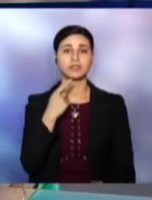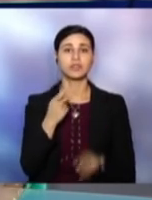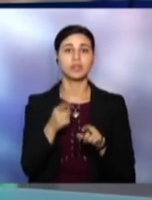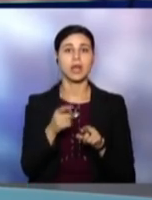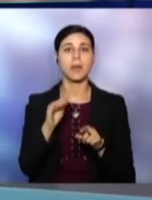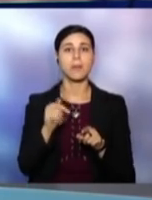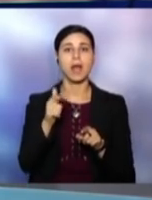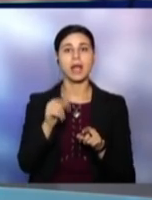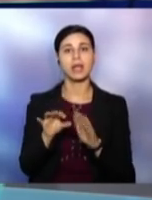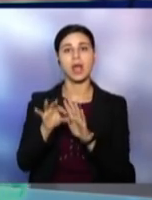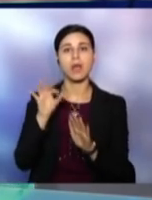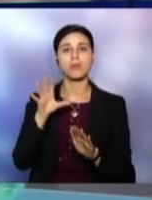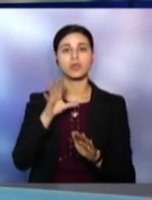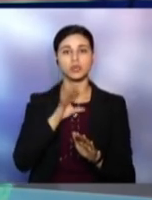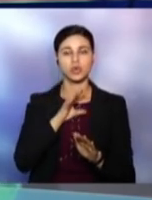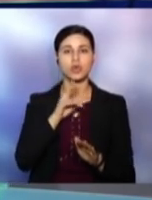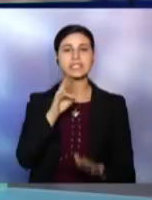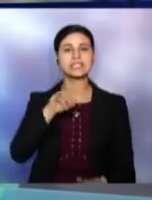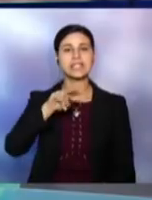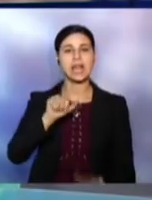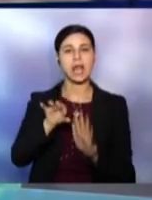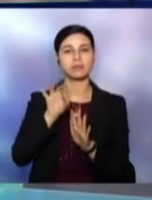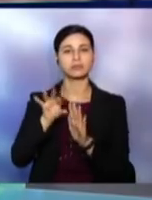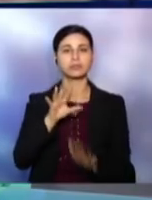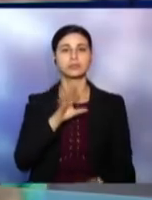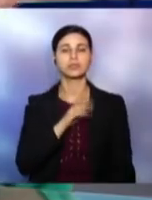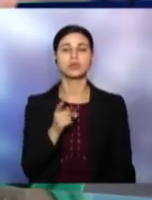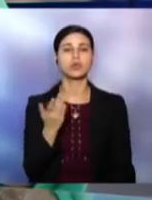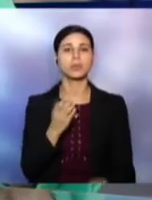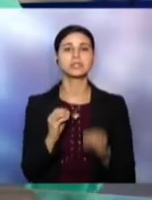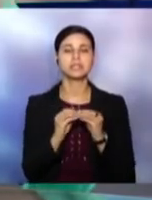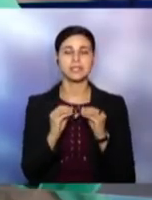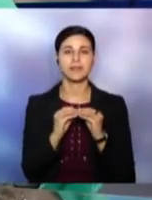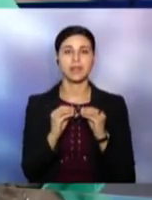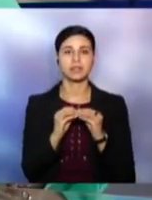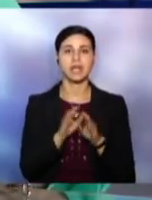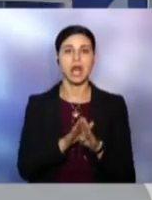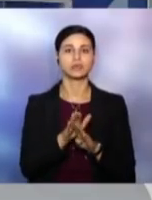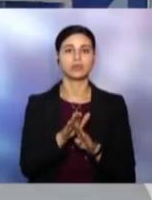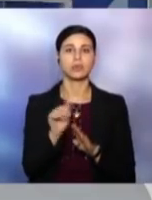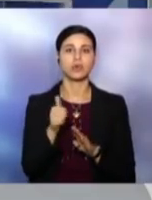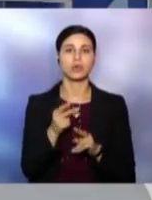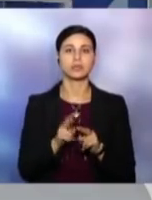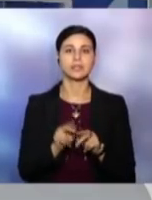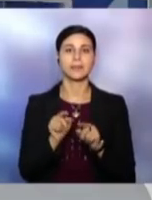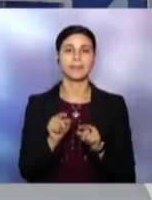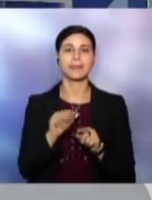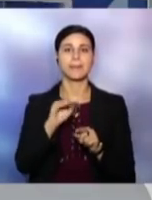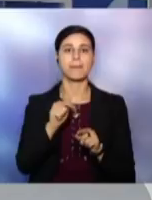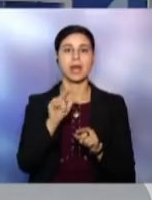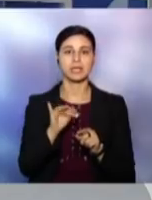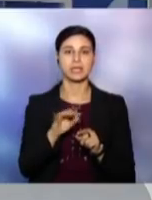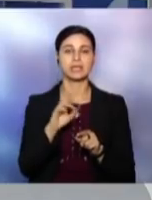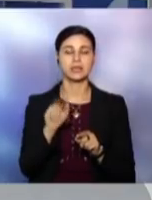გამოყვეს თქვათ პროტეინები, ანუ ცილოვანი ნივთიერებები, რომელიც იგივე როლს ასრულებენ, როგორც ეს ფაგები